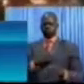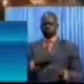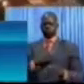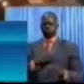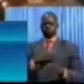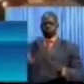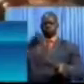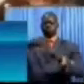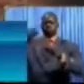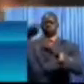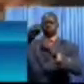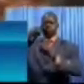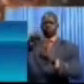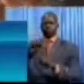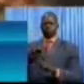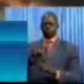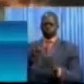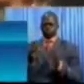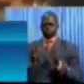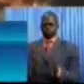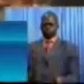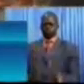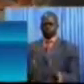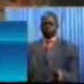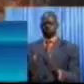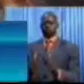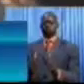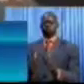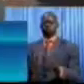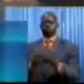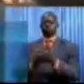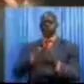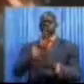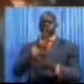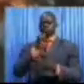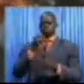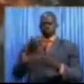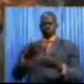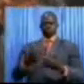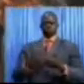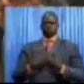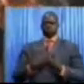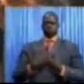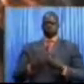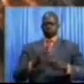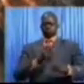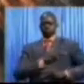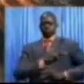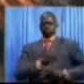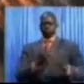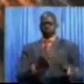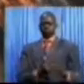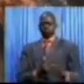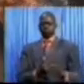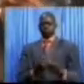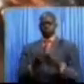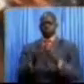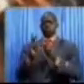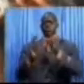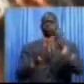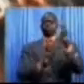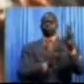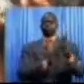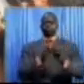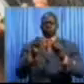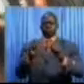lorsqu'il y a une situation d'urgence, tout de suite, ce n'est pas évident d'avoir les pompiers à côté. Vous avez la population, on